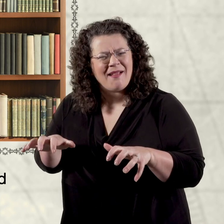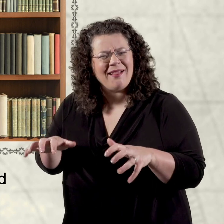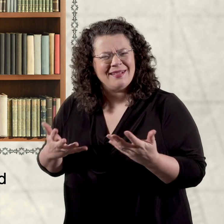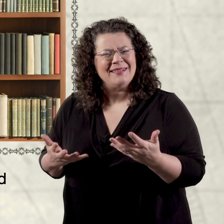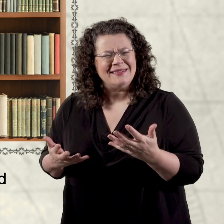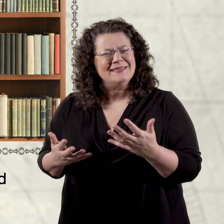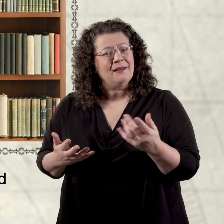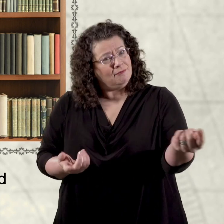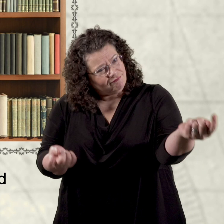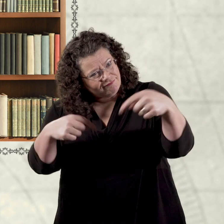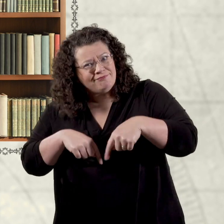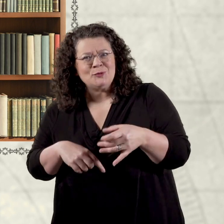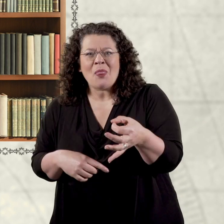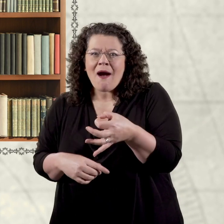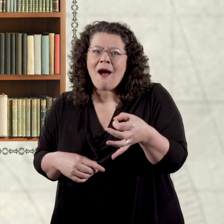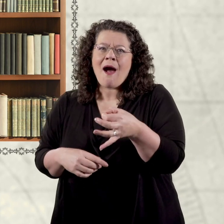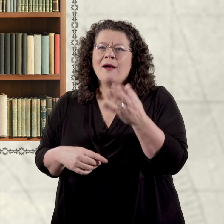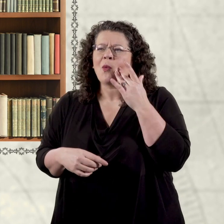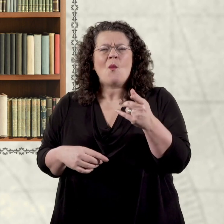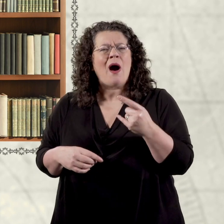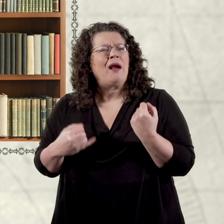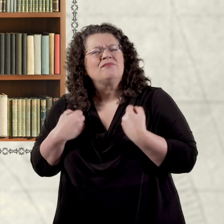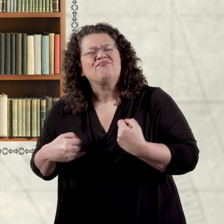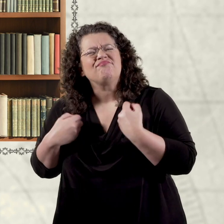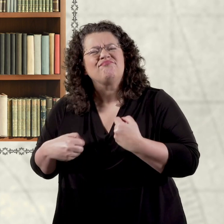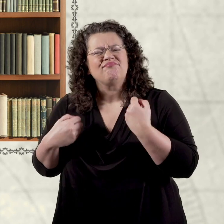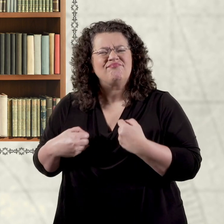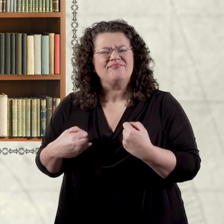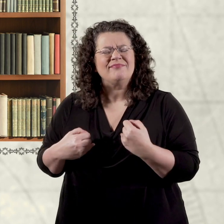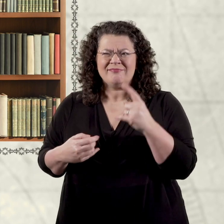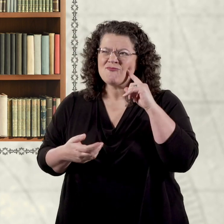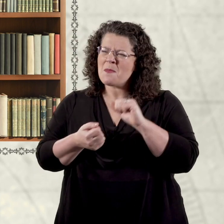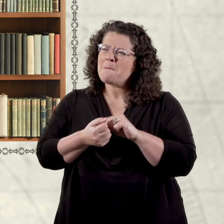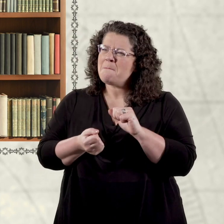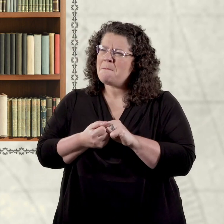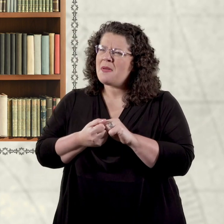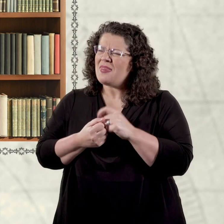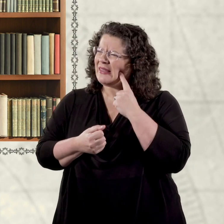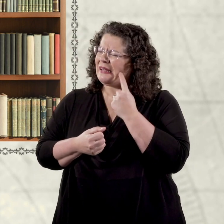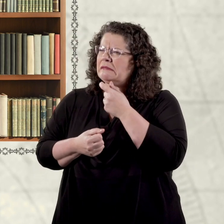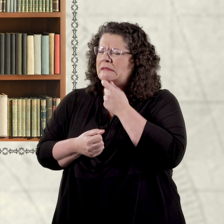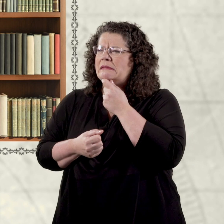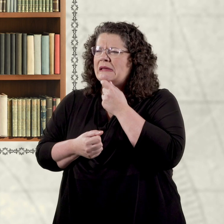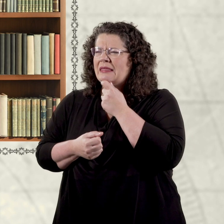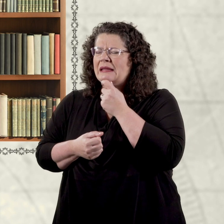ddod atai yn Llanddwyn pan oedden nhw'n diodda. Dwi'n cofio. Dwi'n meddwl.